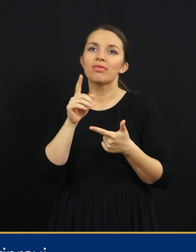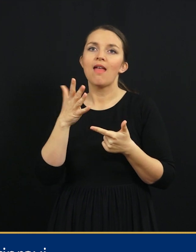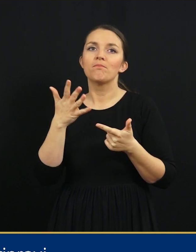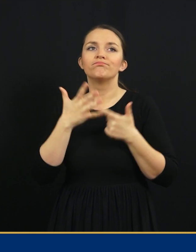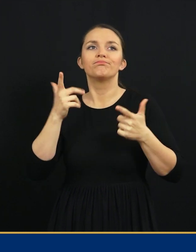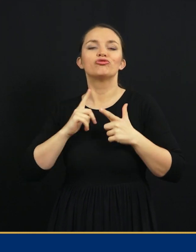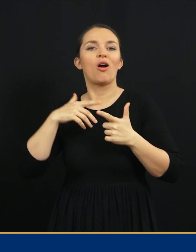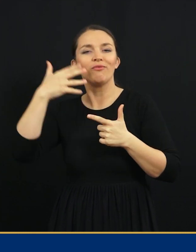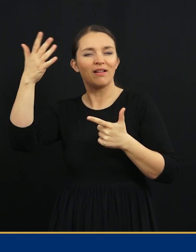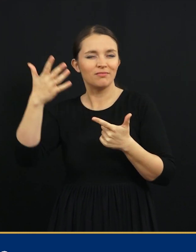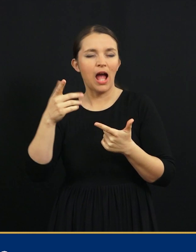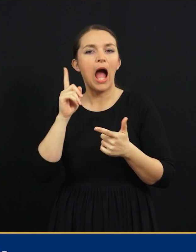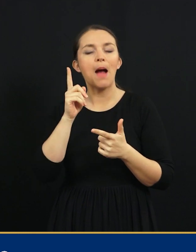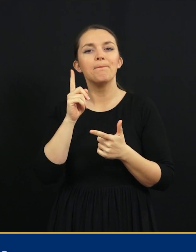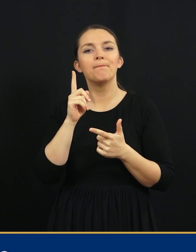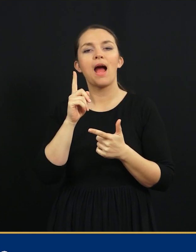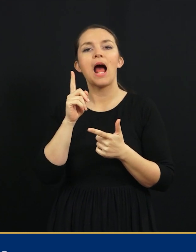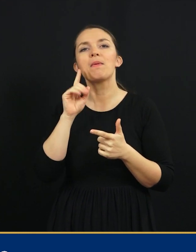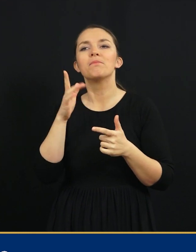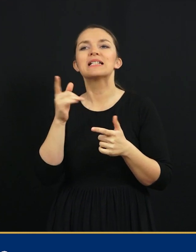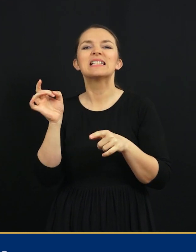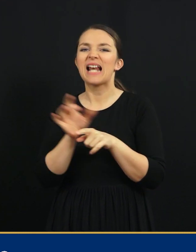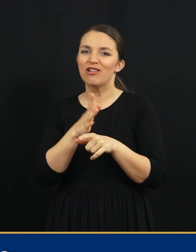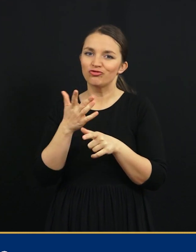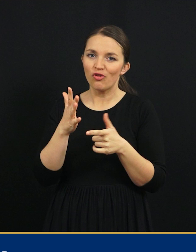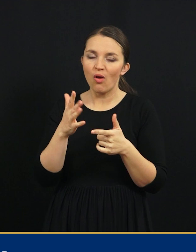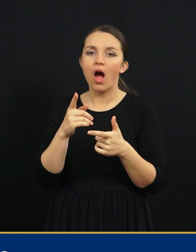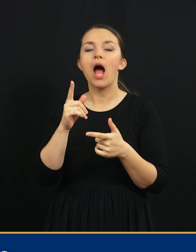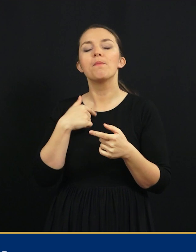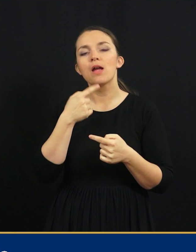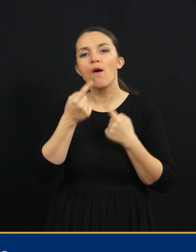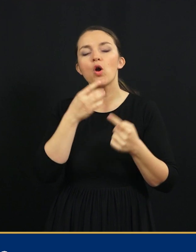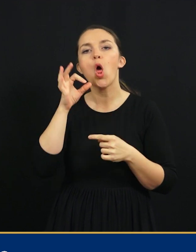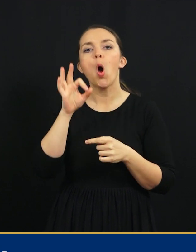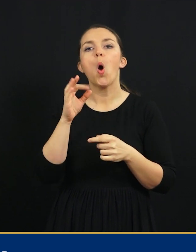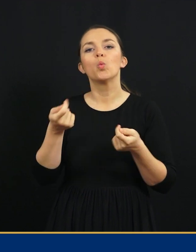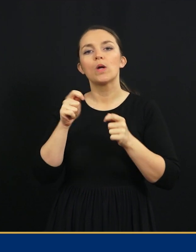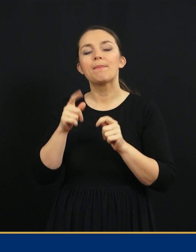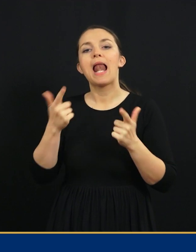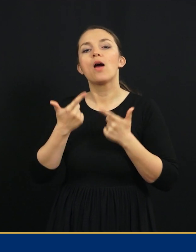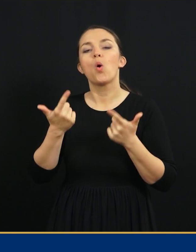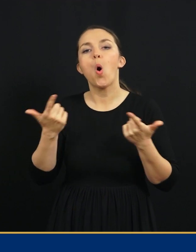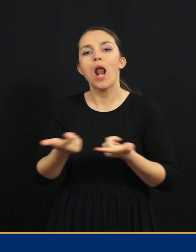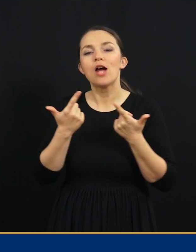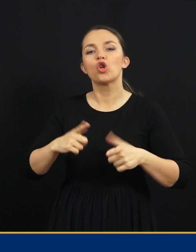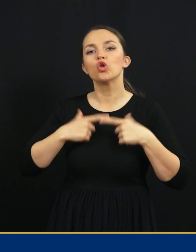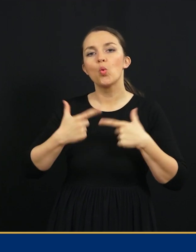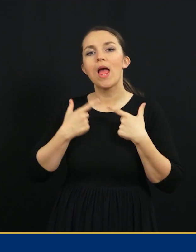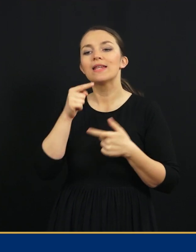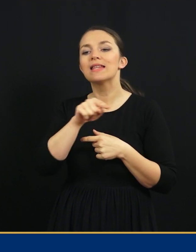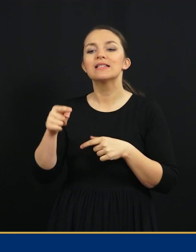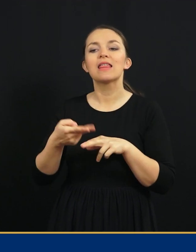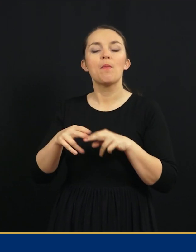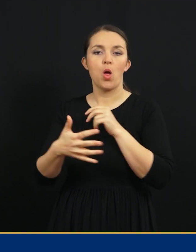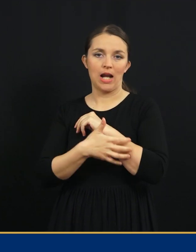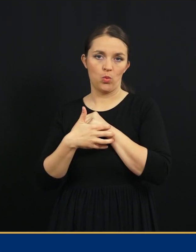neoportuno. Bi pa vendarle spregovorila o prepotrebnih ukrepih, ki lahko olajšajo življenje tistim